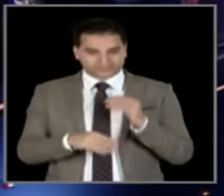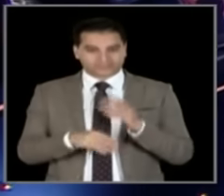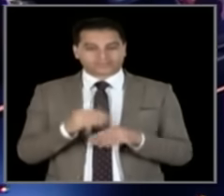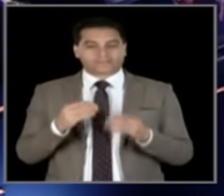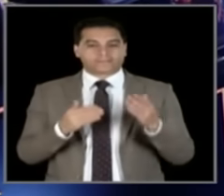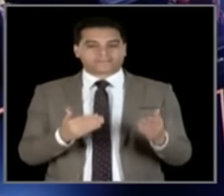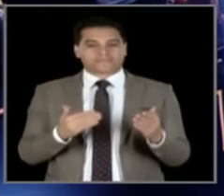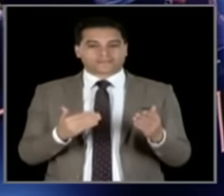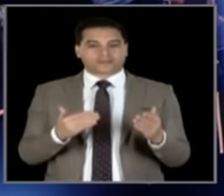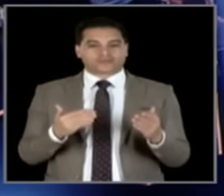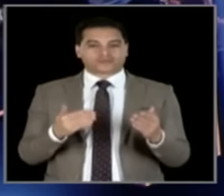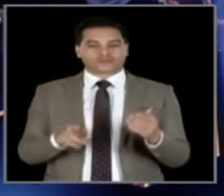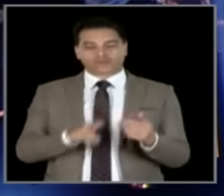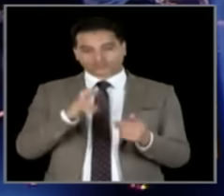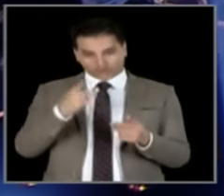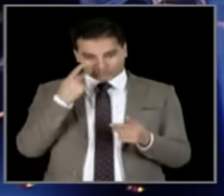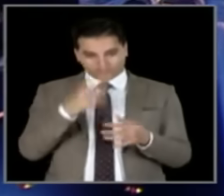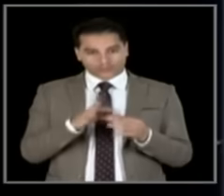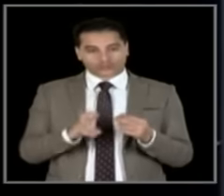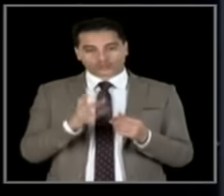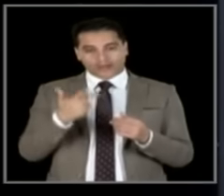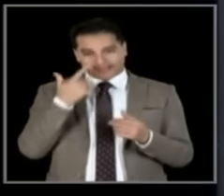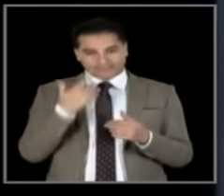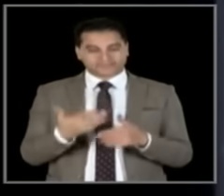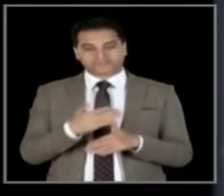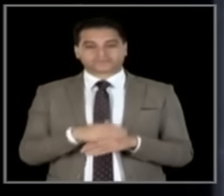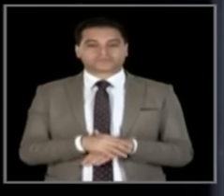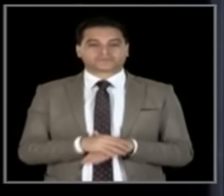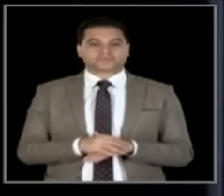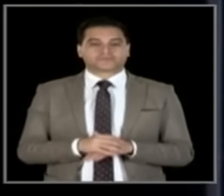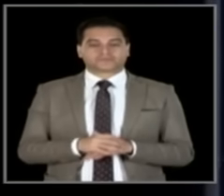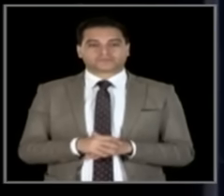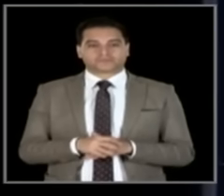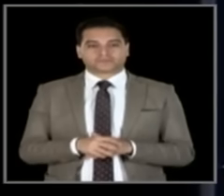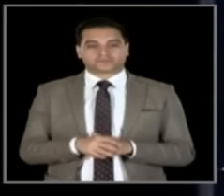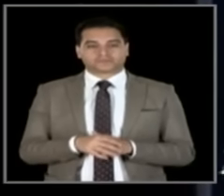عبد القادر. وهنشوف موضوع السؤال ايه.